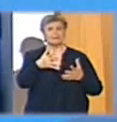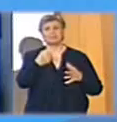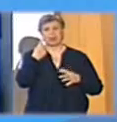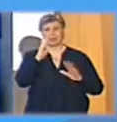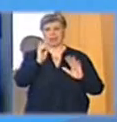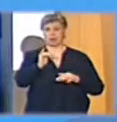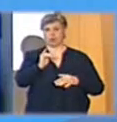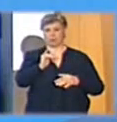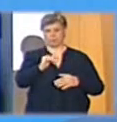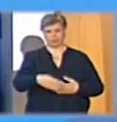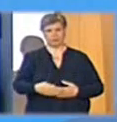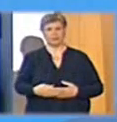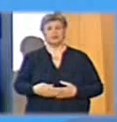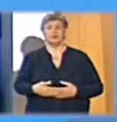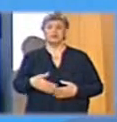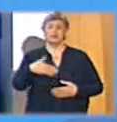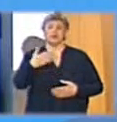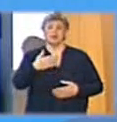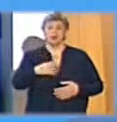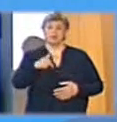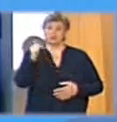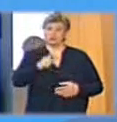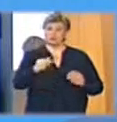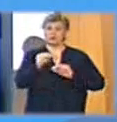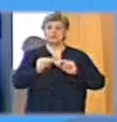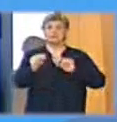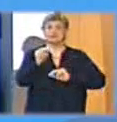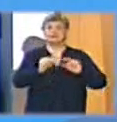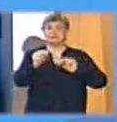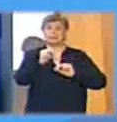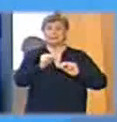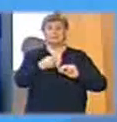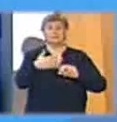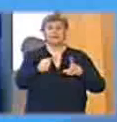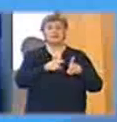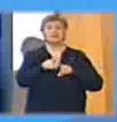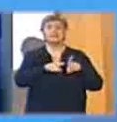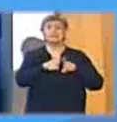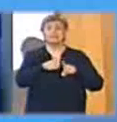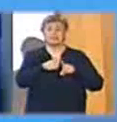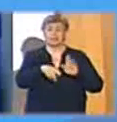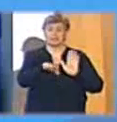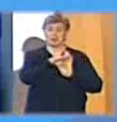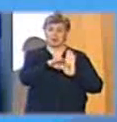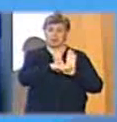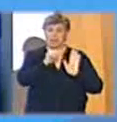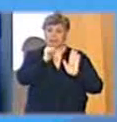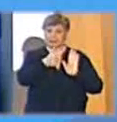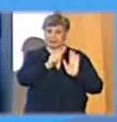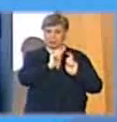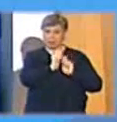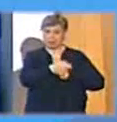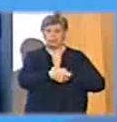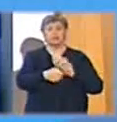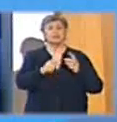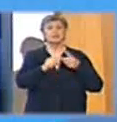Ωστόσο, με δεδομένο ότι συνδέεται η συζήτηση για τον οικολογικό νόμο με τις αλλαγές, με τη συνταγματική αναθεώρηση, θα βρεθεί ένα